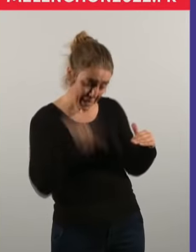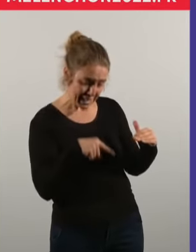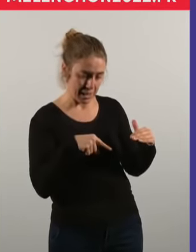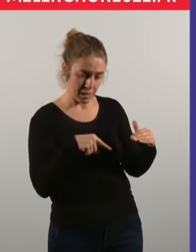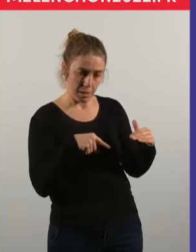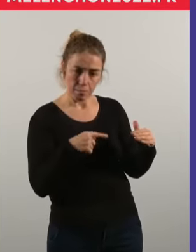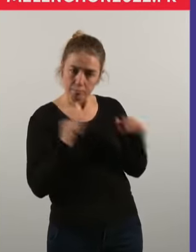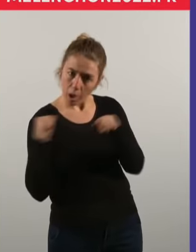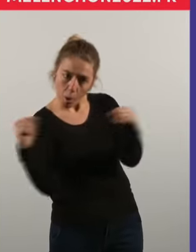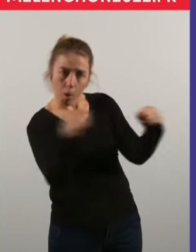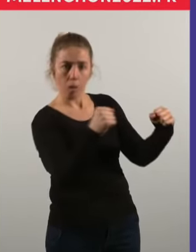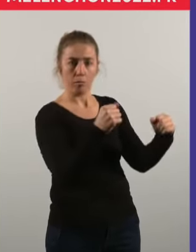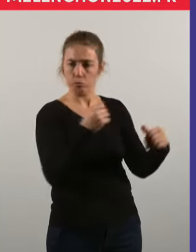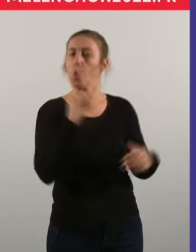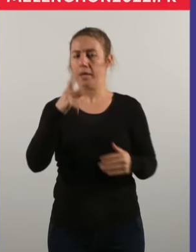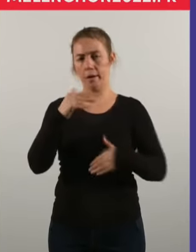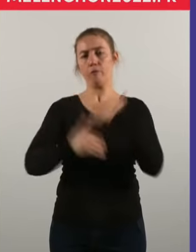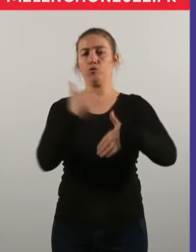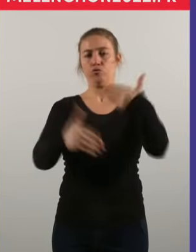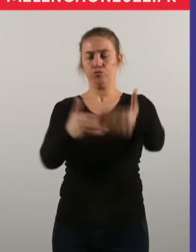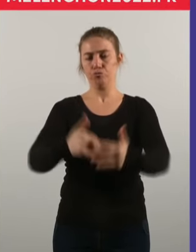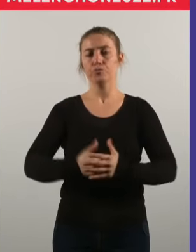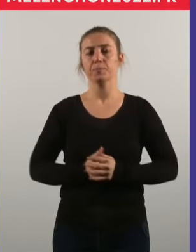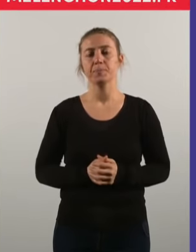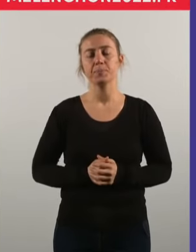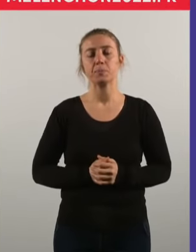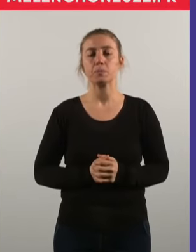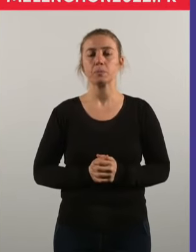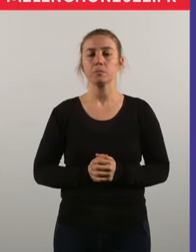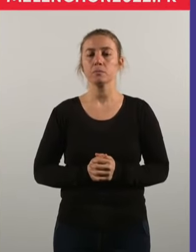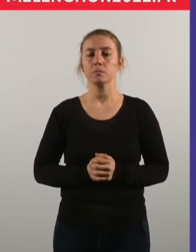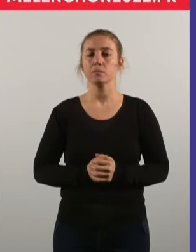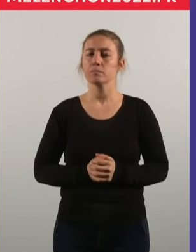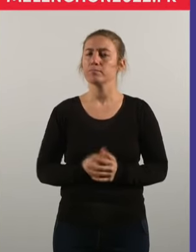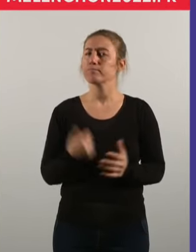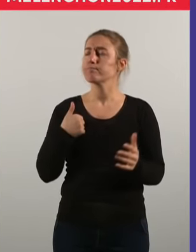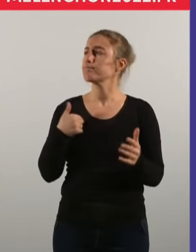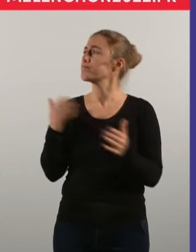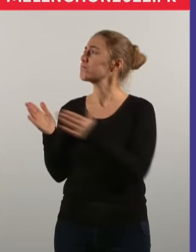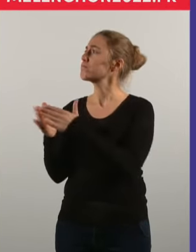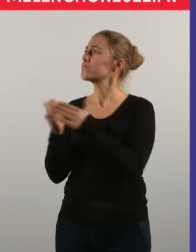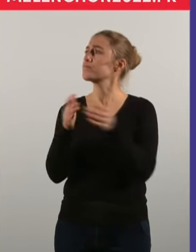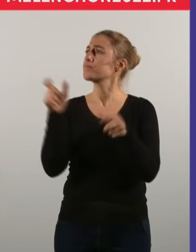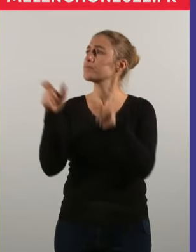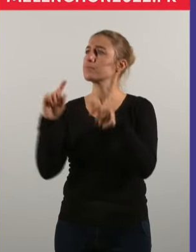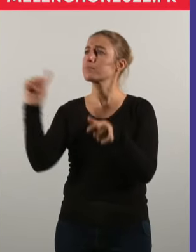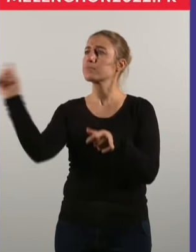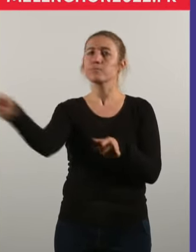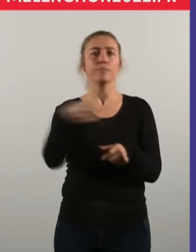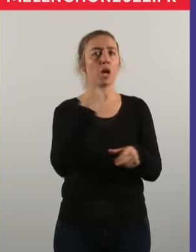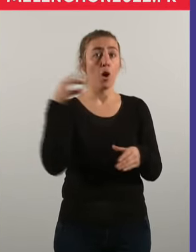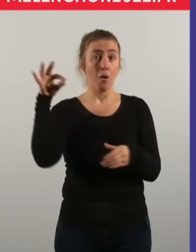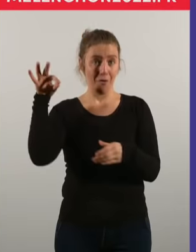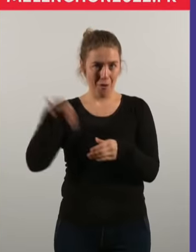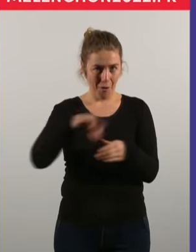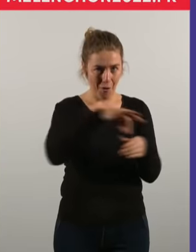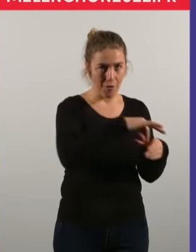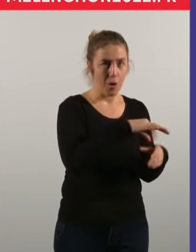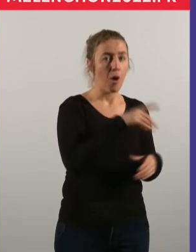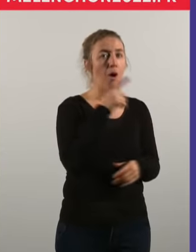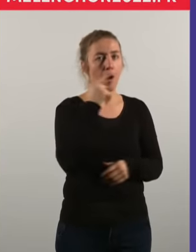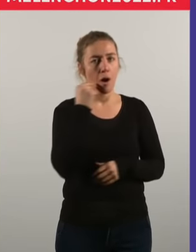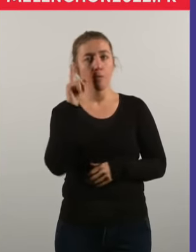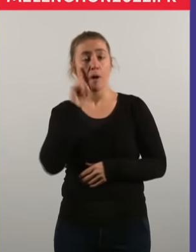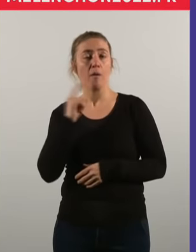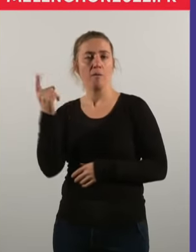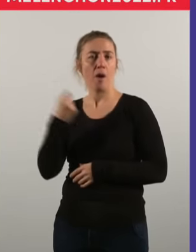Alors, je demande aux gens, aux électeurs, les femmes et les hommes